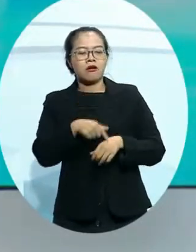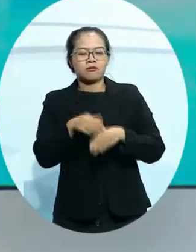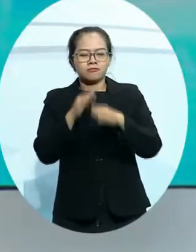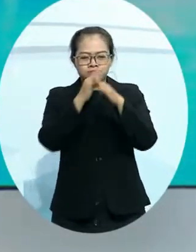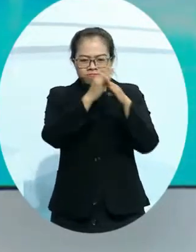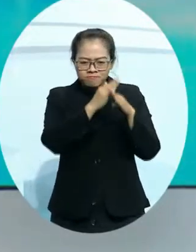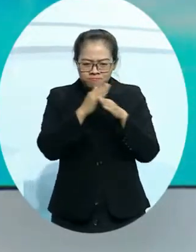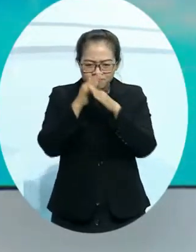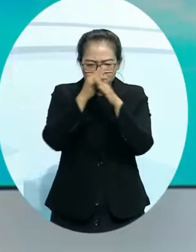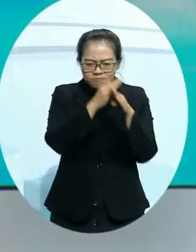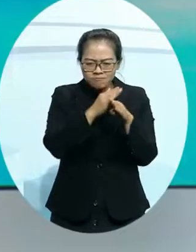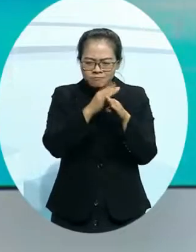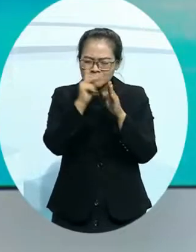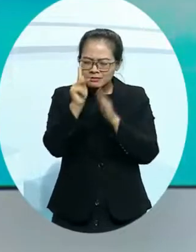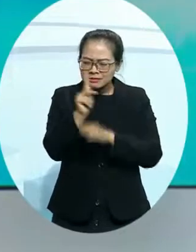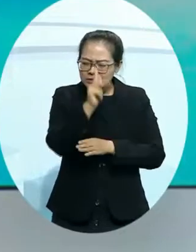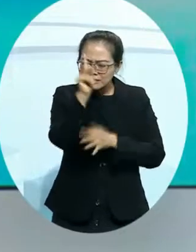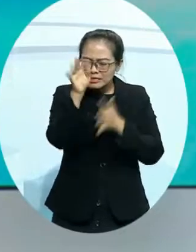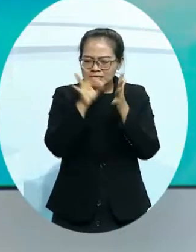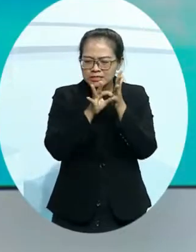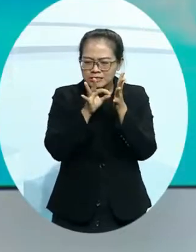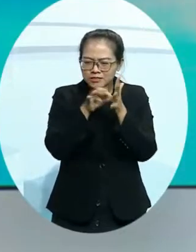nhất để buôn lậu trong những năm gần đây.